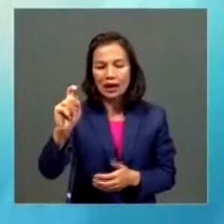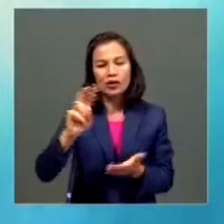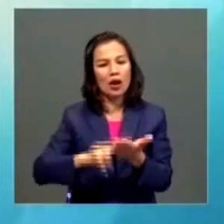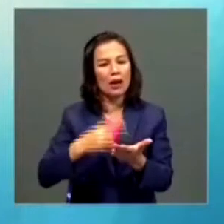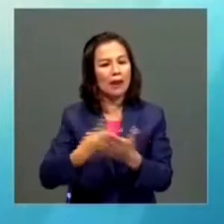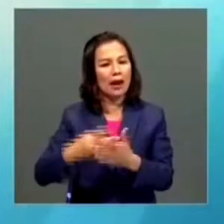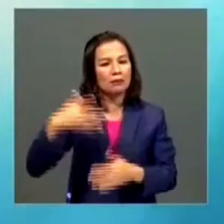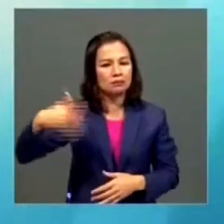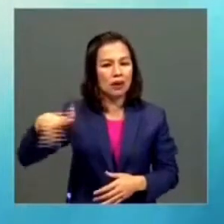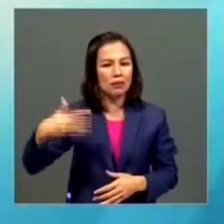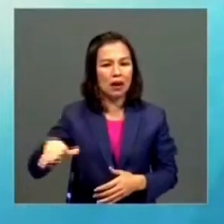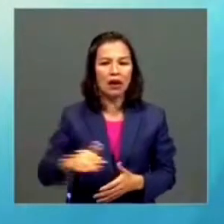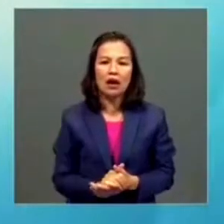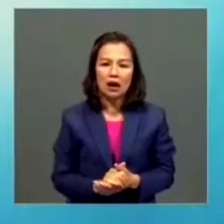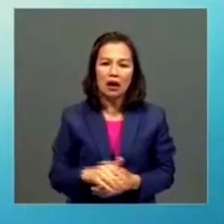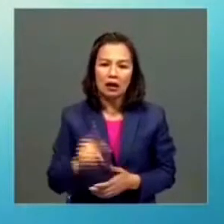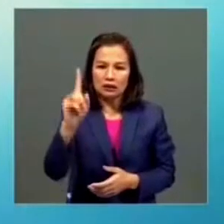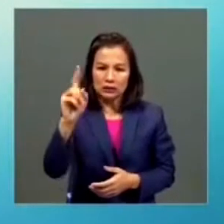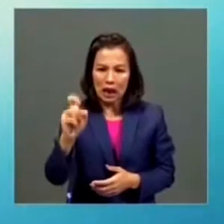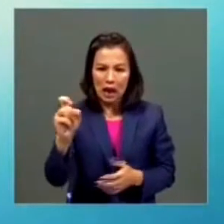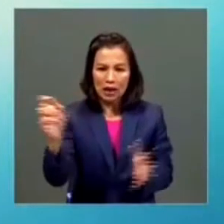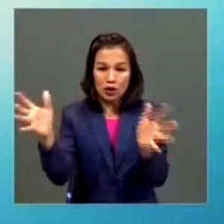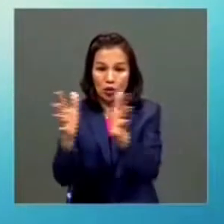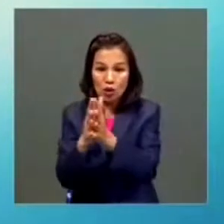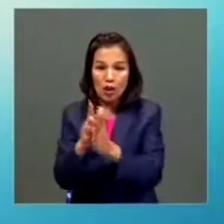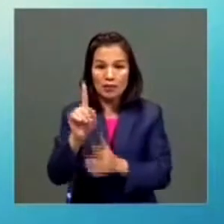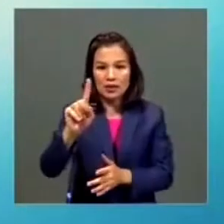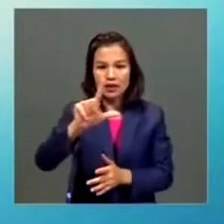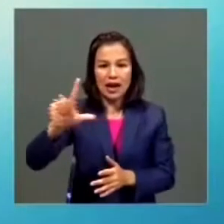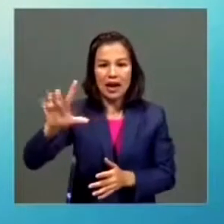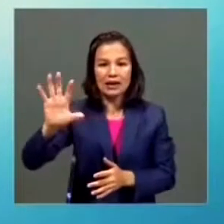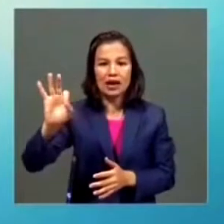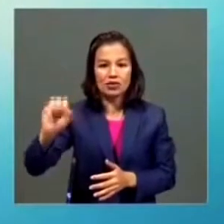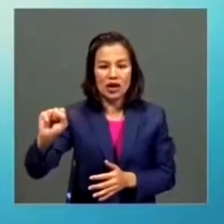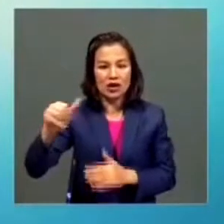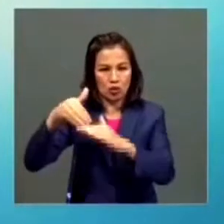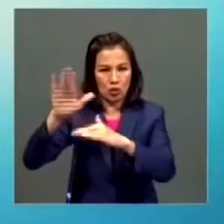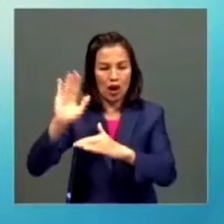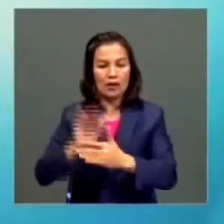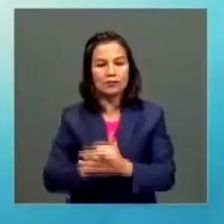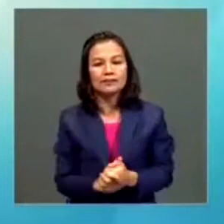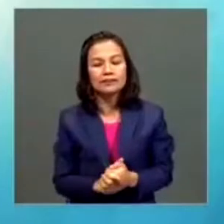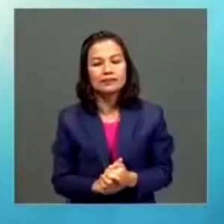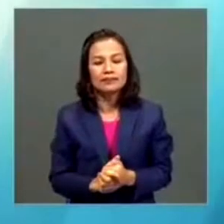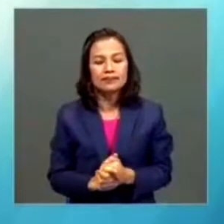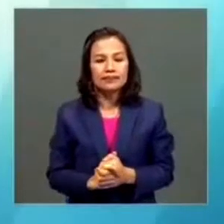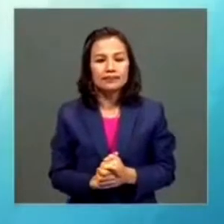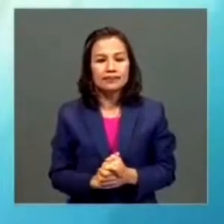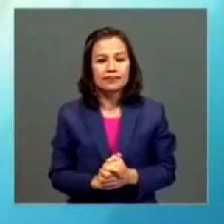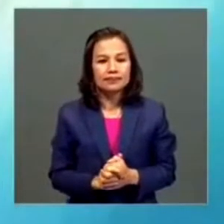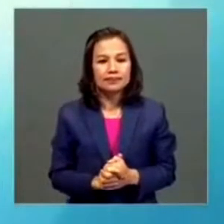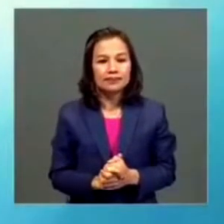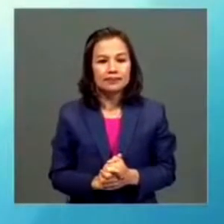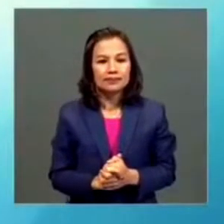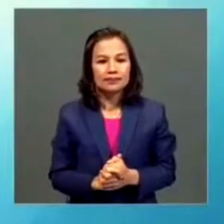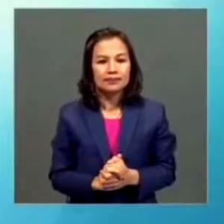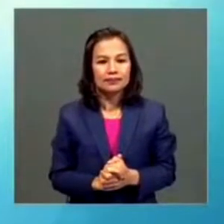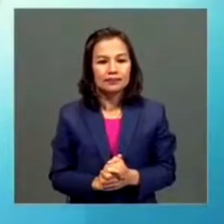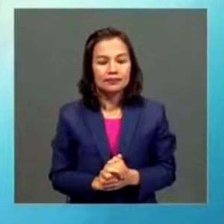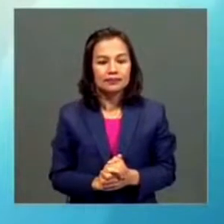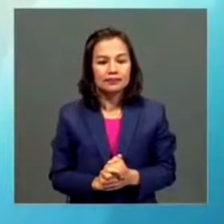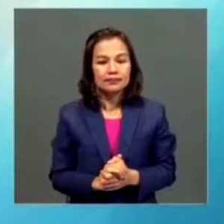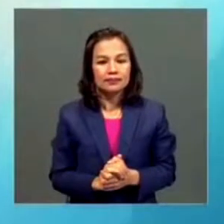นจากโลกนี้ไปแล้ว 1,900,000 กว่าคนนะครับก็อันดับของ